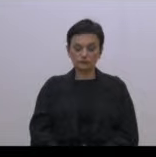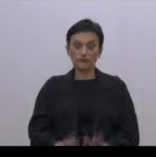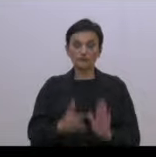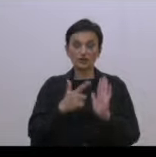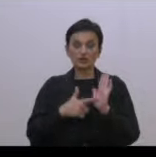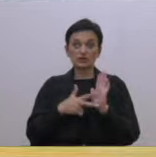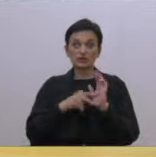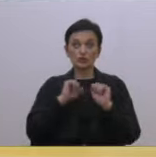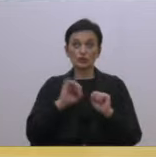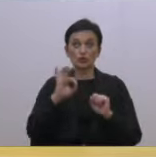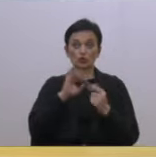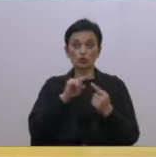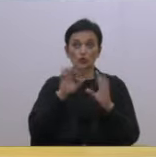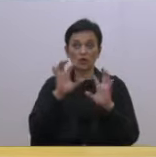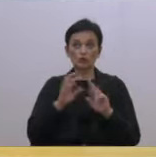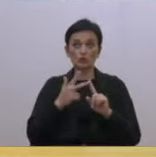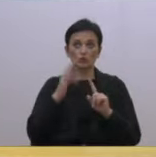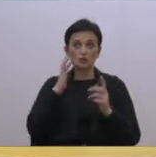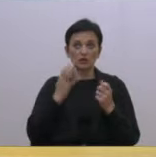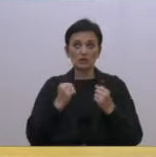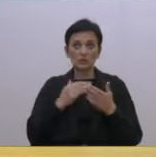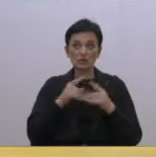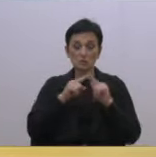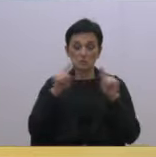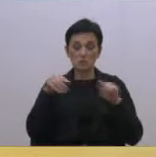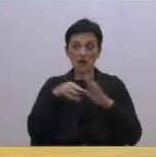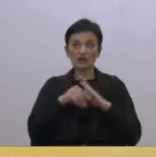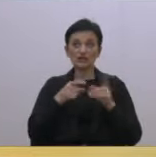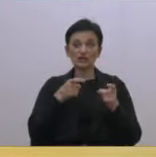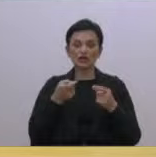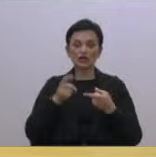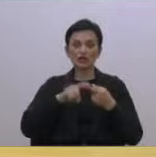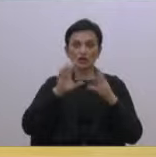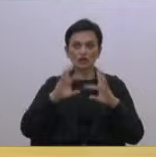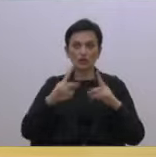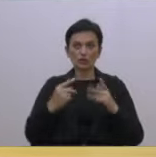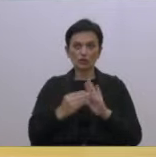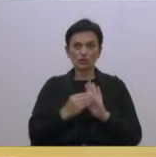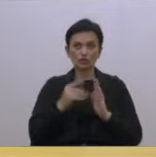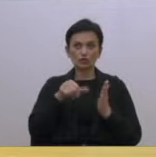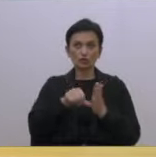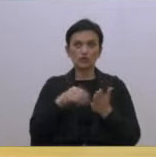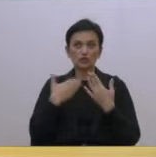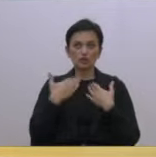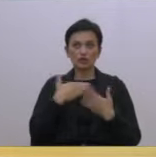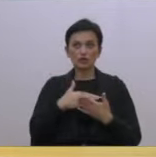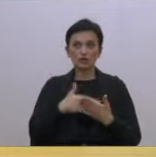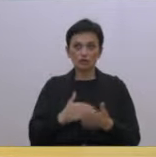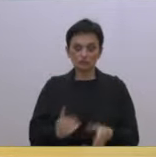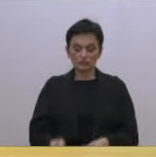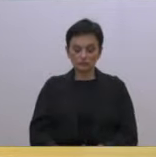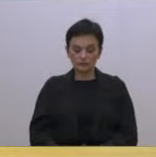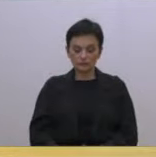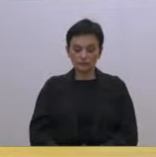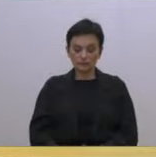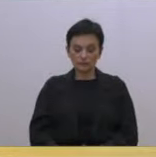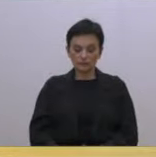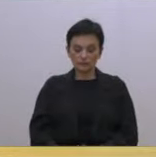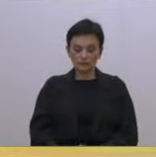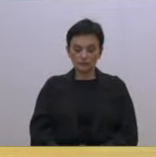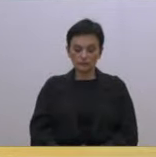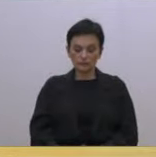Samozřejmě, mohli jsme mít nám děti, kanon, my se musíme mít. A moje paketi, já bych šel kanon, my se musíme mít, to je čarta, kenčeské srežíme.